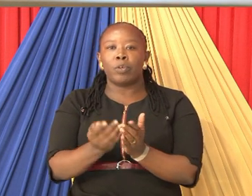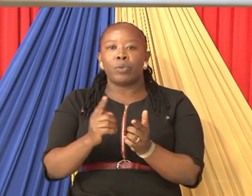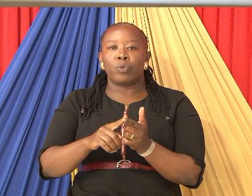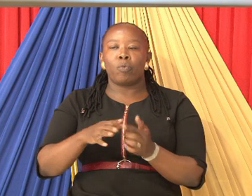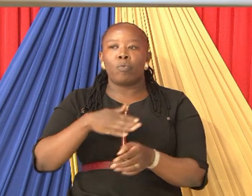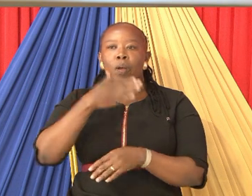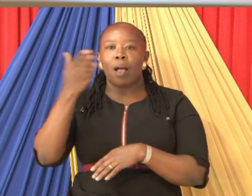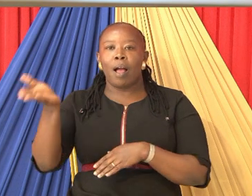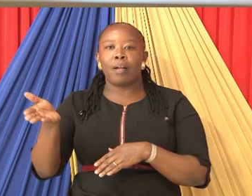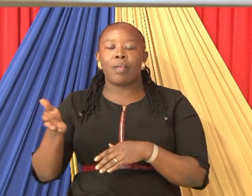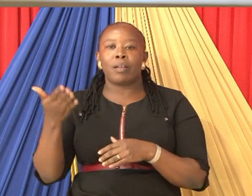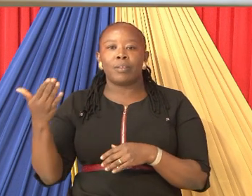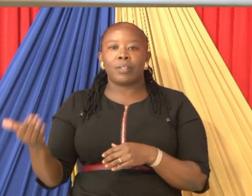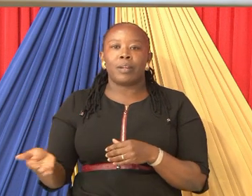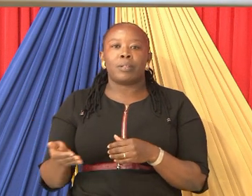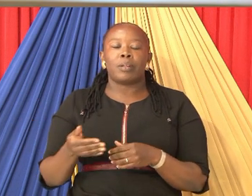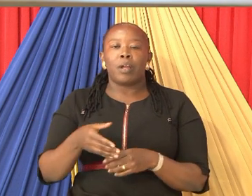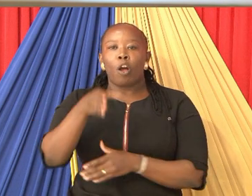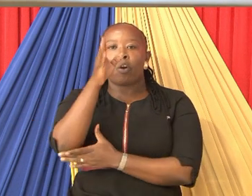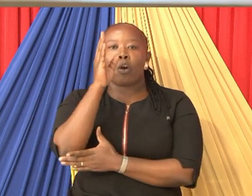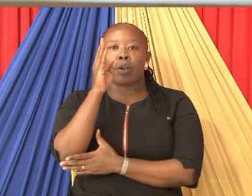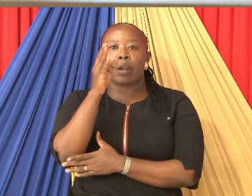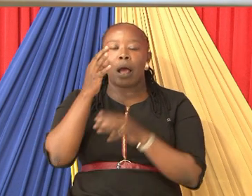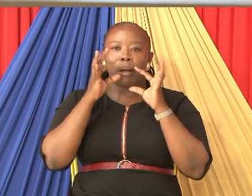magharibi. Mungu alibariki neno lake.